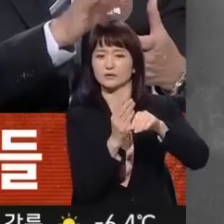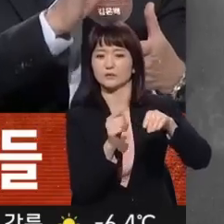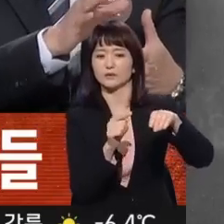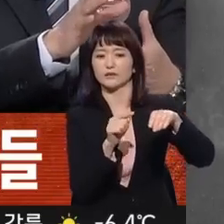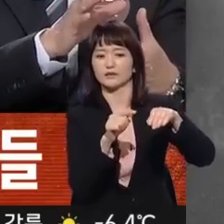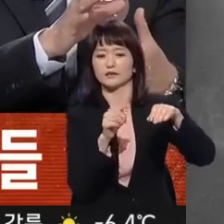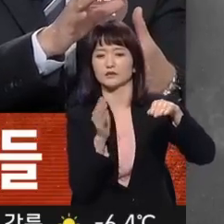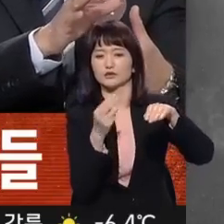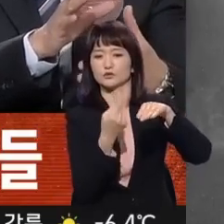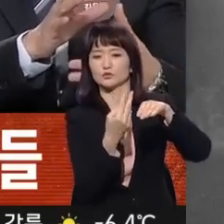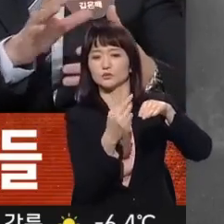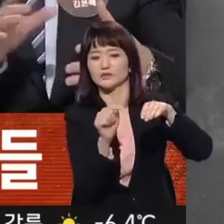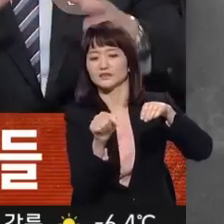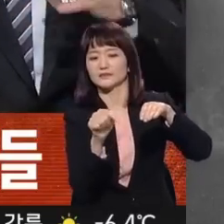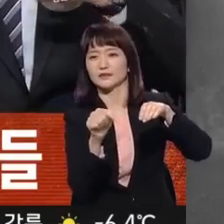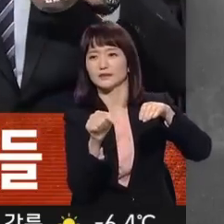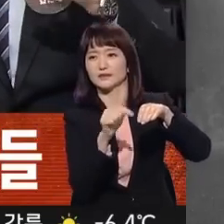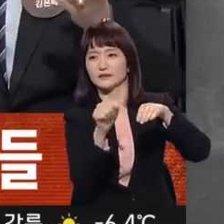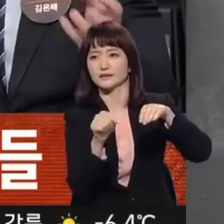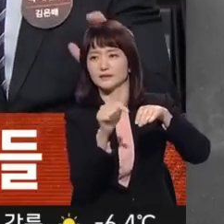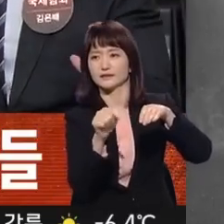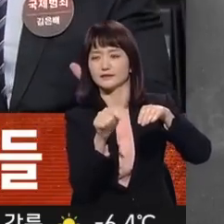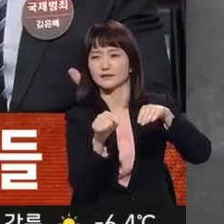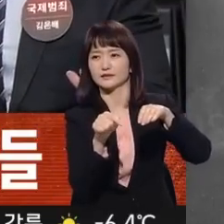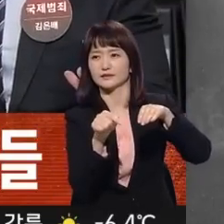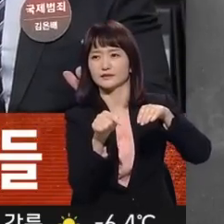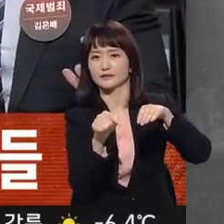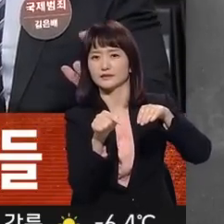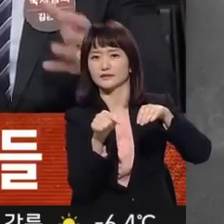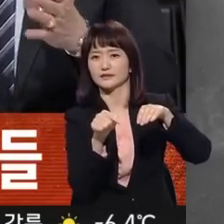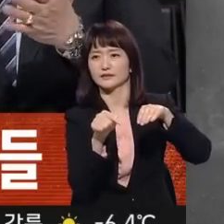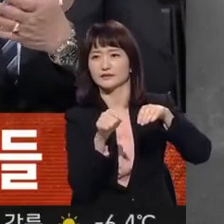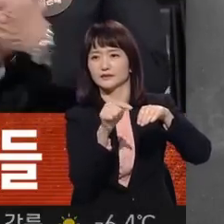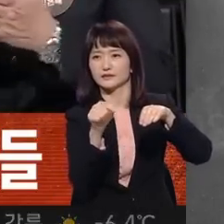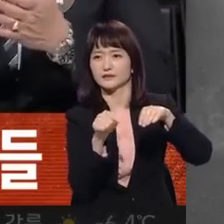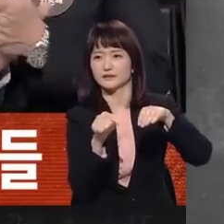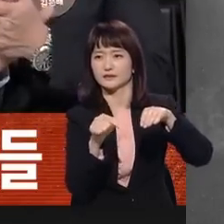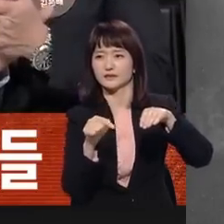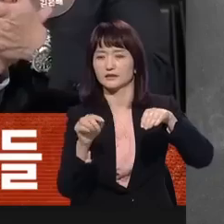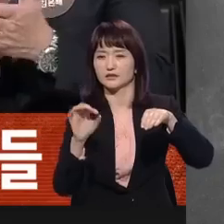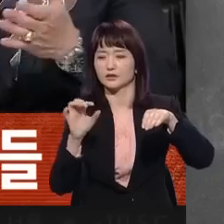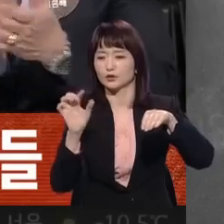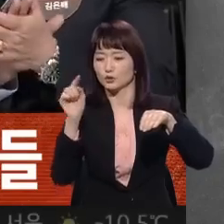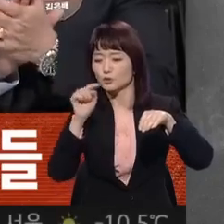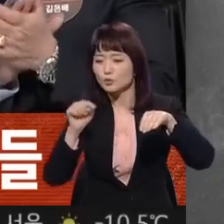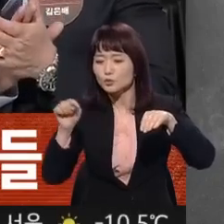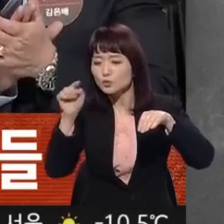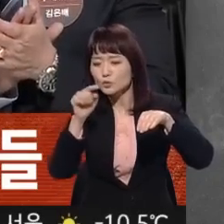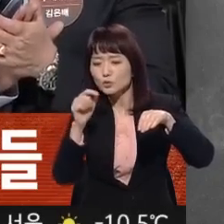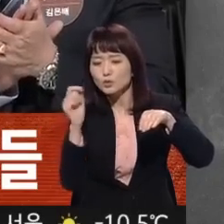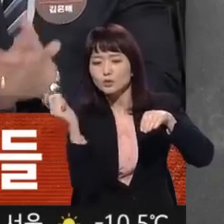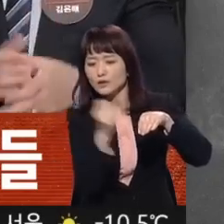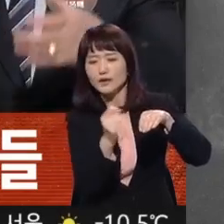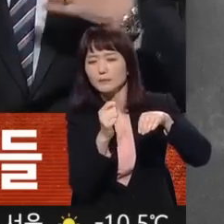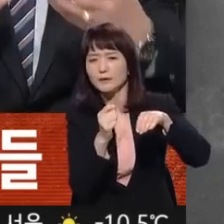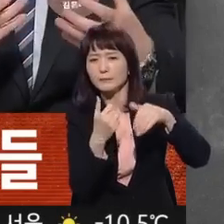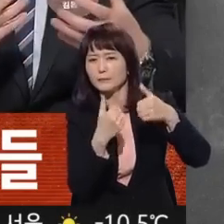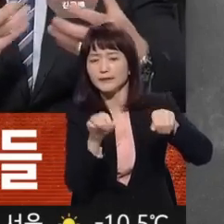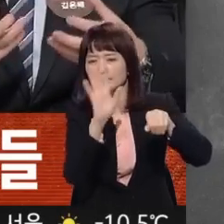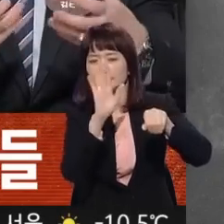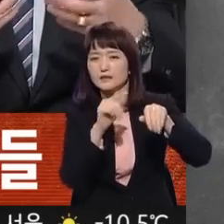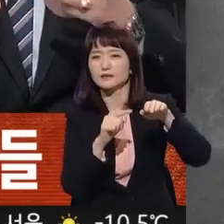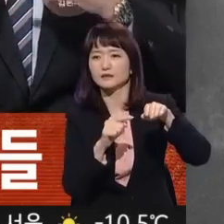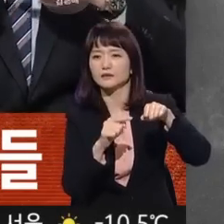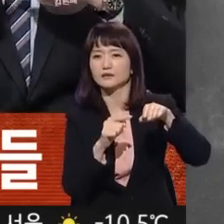때려야 되는데 중요한 것입니다. 진짜. 저거를 뺏지한 부분으로 때려야 돼요. 저 둥그런 부분으로 때리면은 심은 가해지지만 안 깨지거든요. 그러니까 저럴